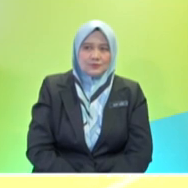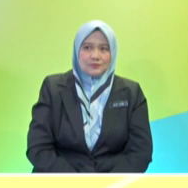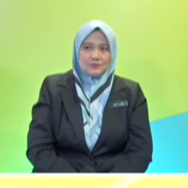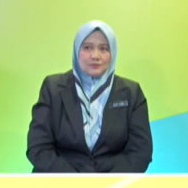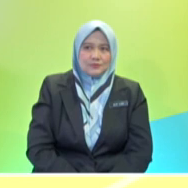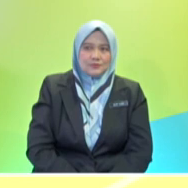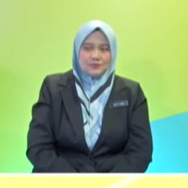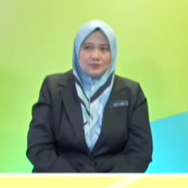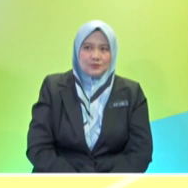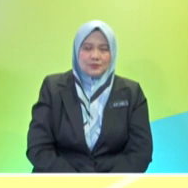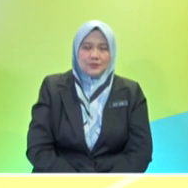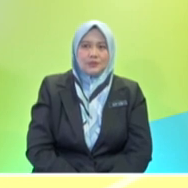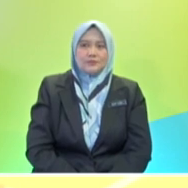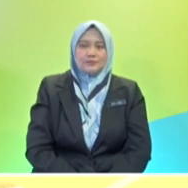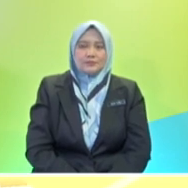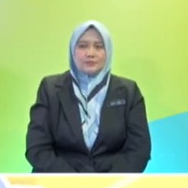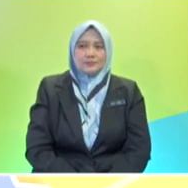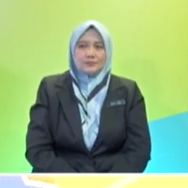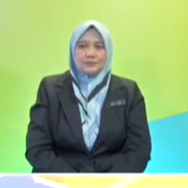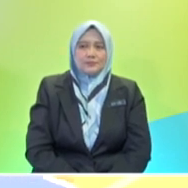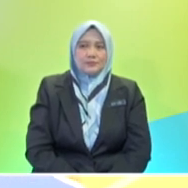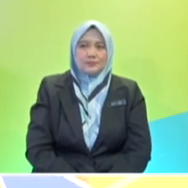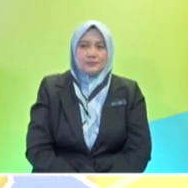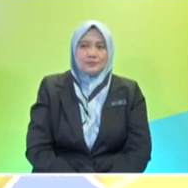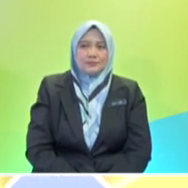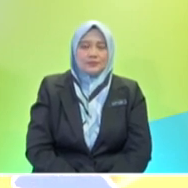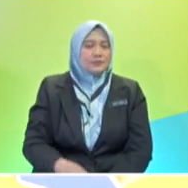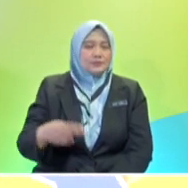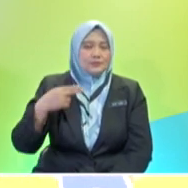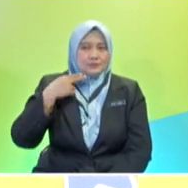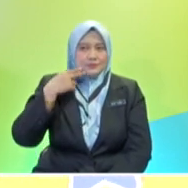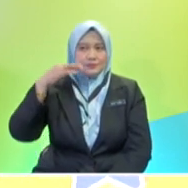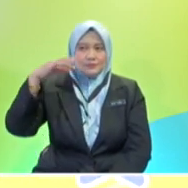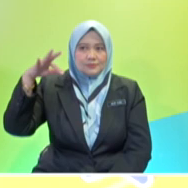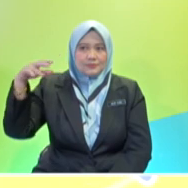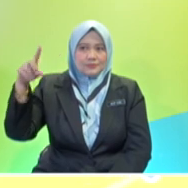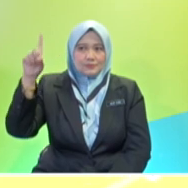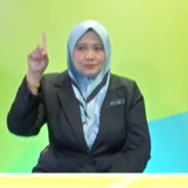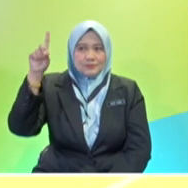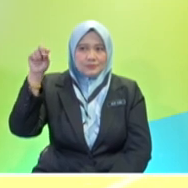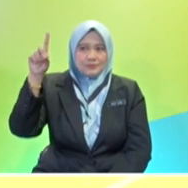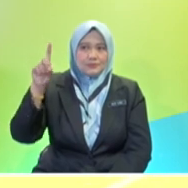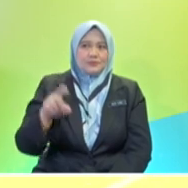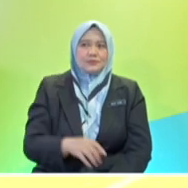bersama-sama. Yeah. Okay, baik. Hanan, sila eja Swiss.